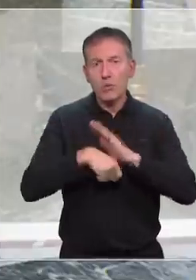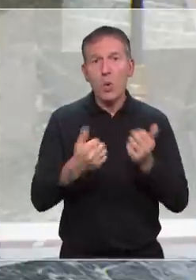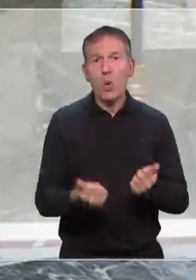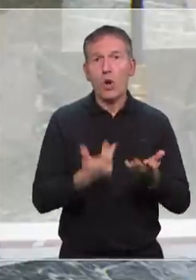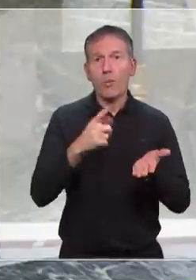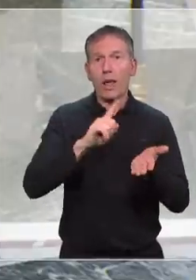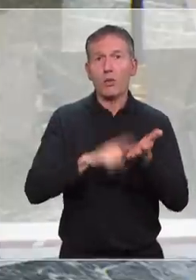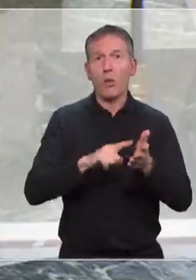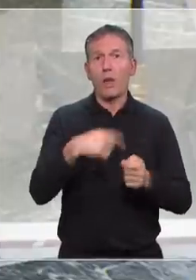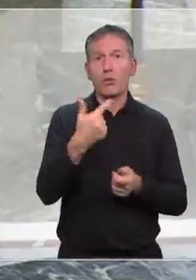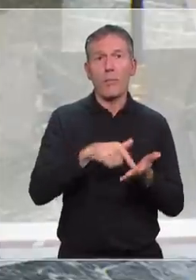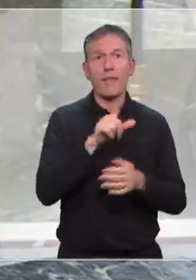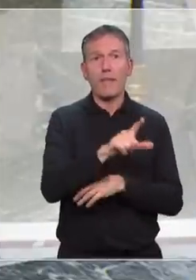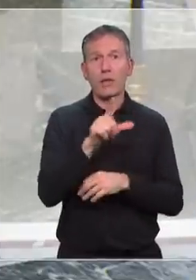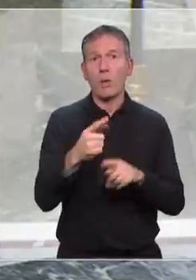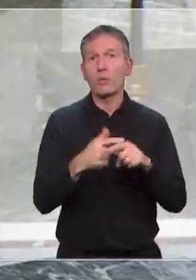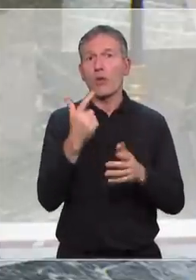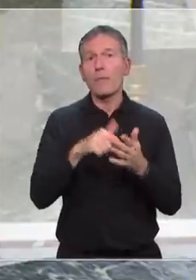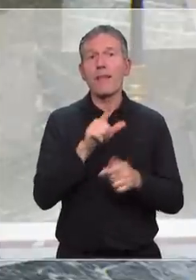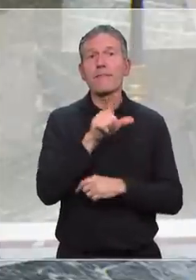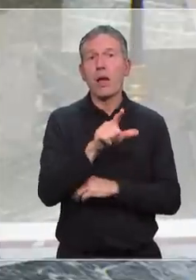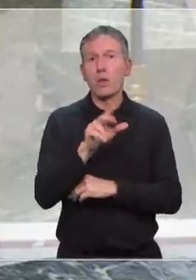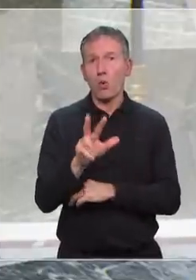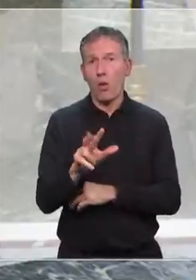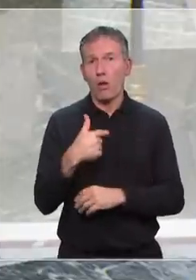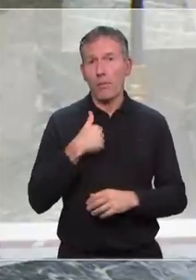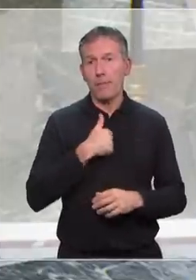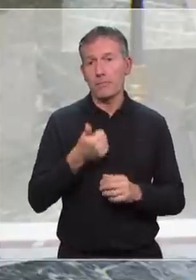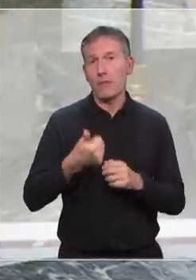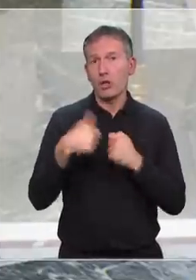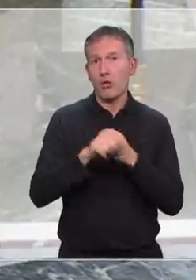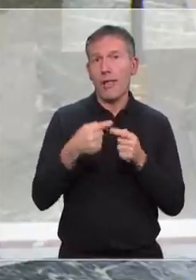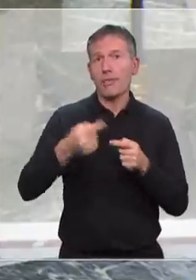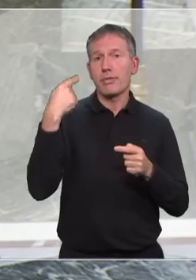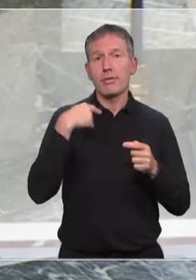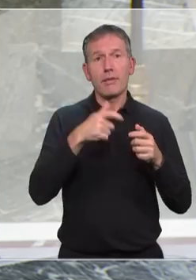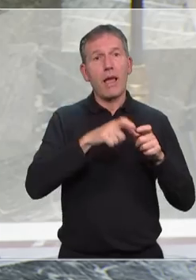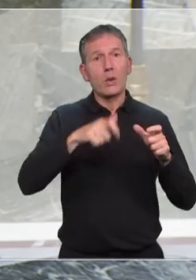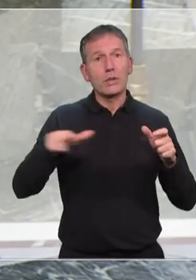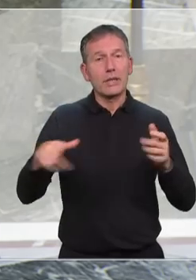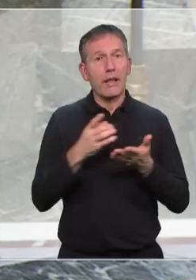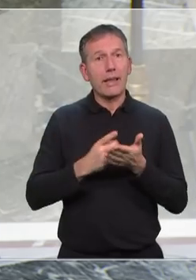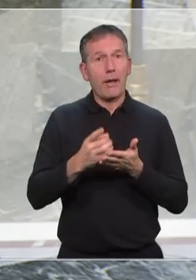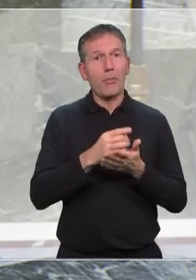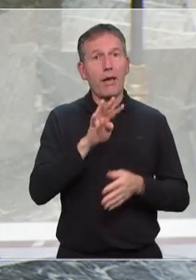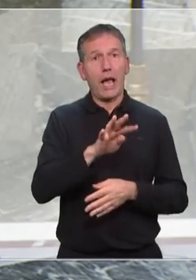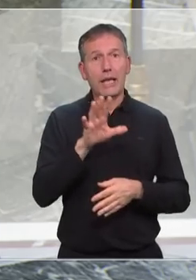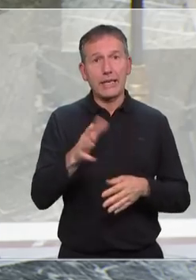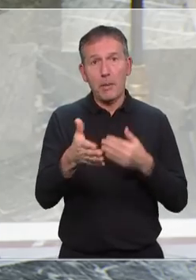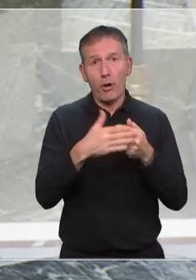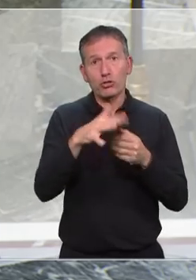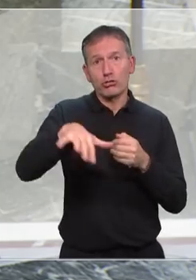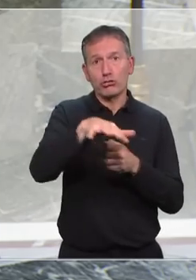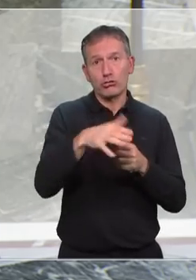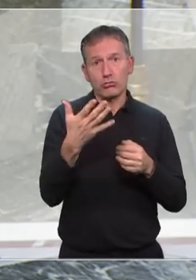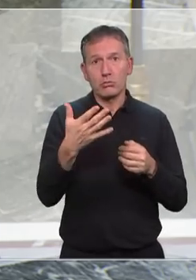droit en 2022 et en 2023. J'ai été la semaine dernière, dans le cadre de la semaine de l'industrie, dans le Loiret, pas chez vous, monsieur le député, mais pas très loin non